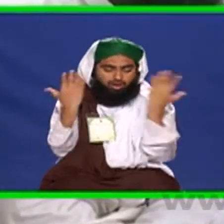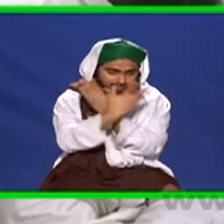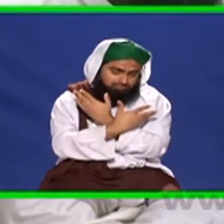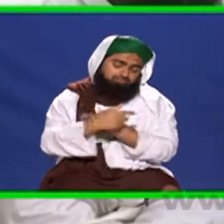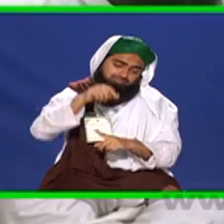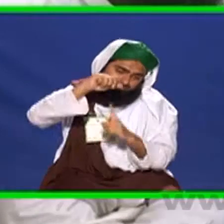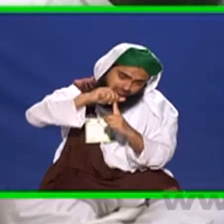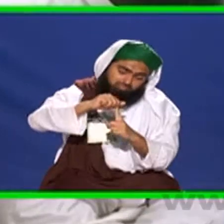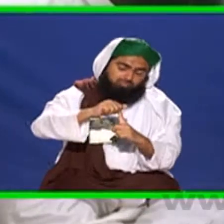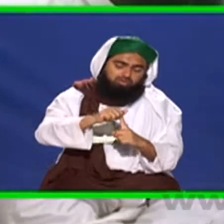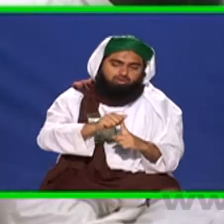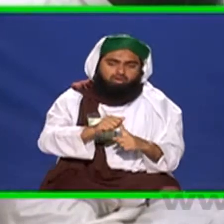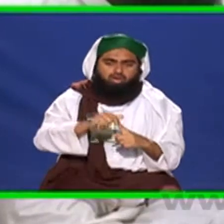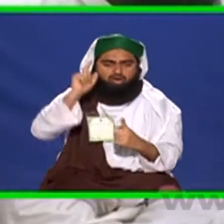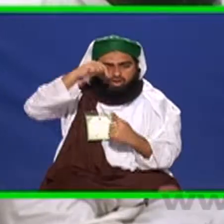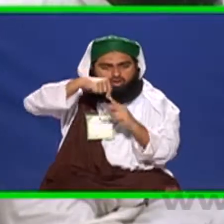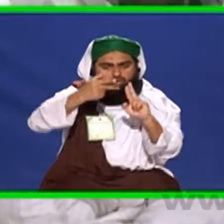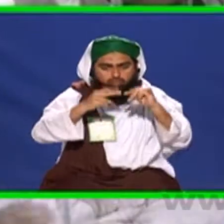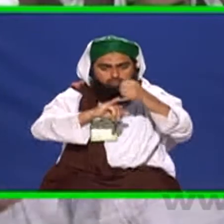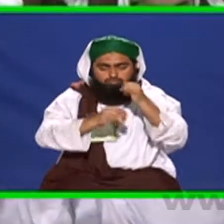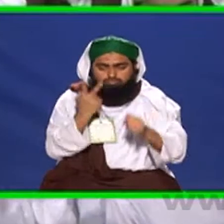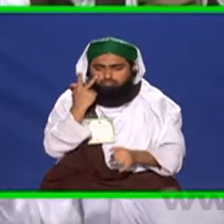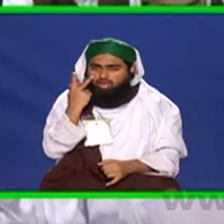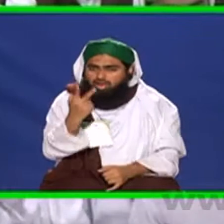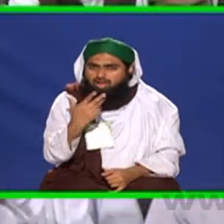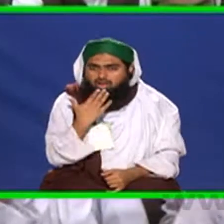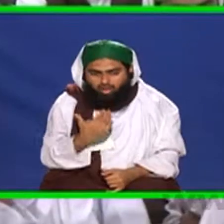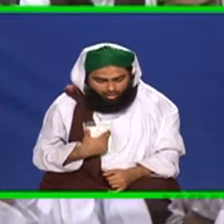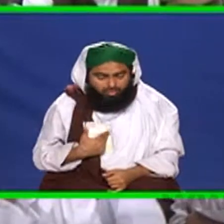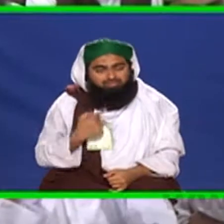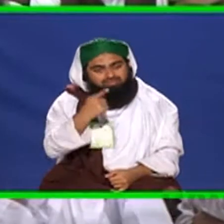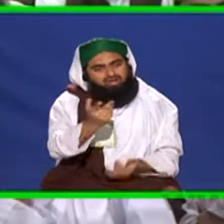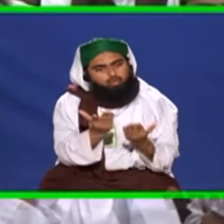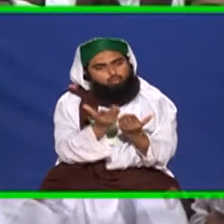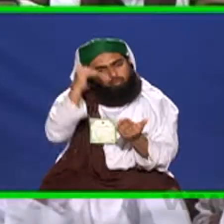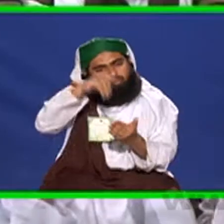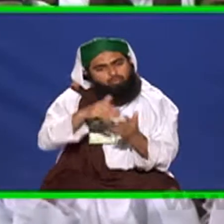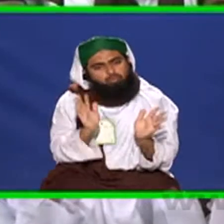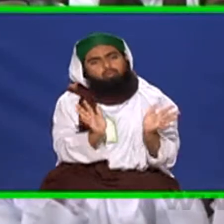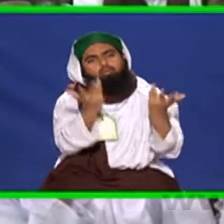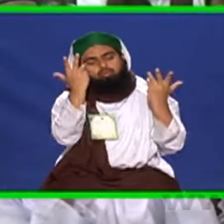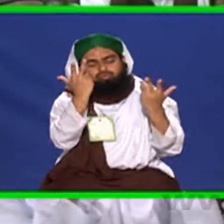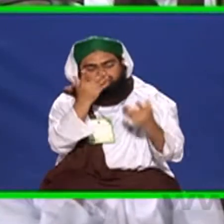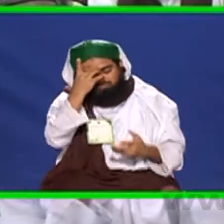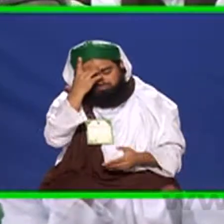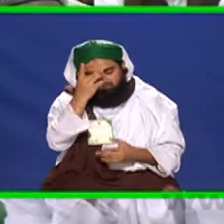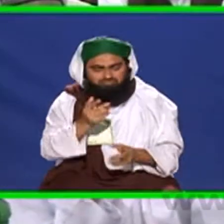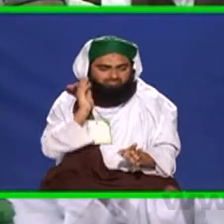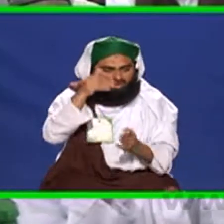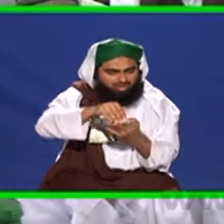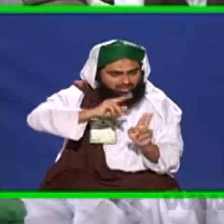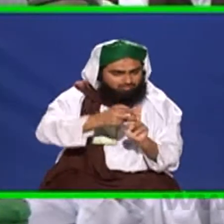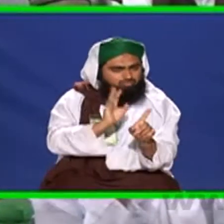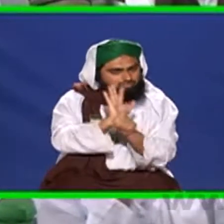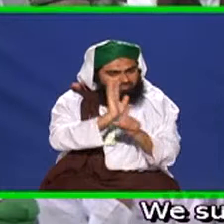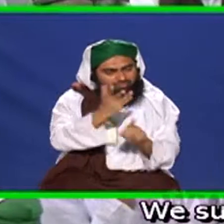हुआ कि ये अजीब शख्स है, ये अजीब व गरीब दुआ मांग रहा है। आपने उसको झंझोड़ा, कहा भाई तू अजीब दुआ